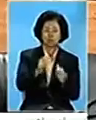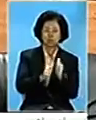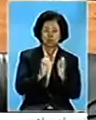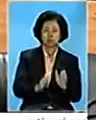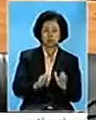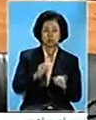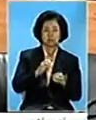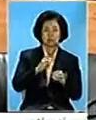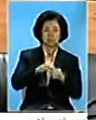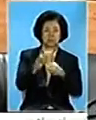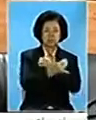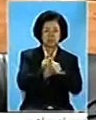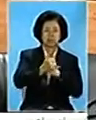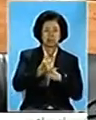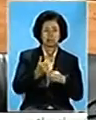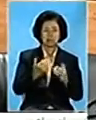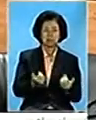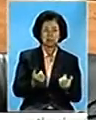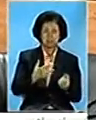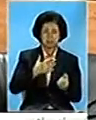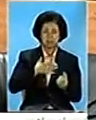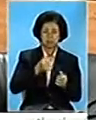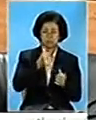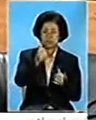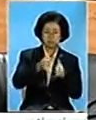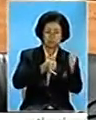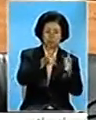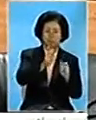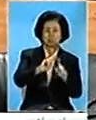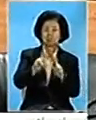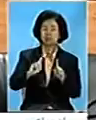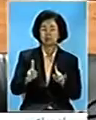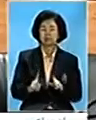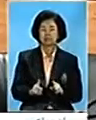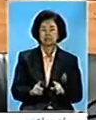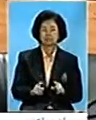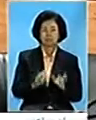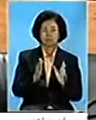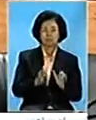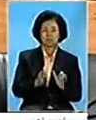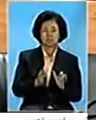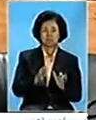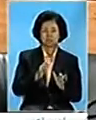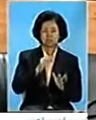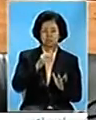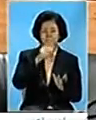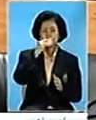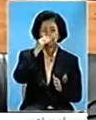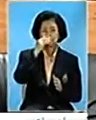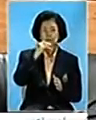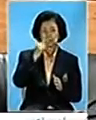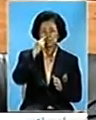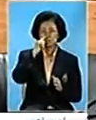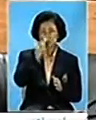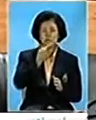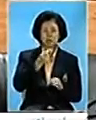แต่ว่าในขณะเดียวกันผมไปที่ไหนหรือว่าคนส่วนใหญ่มักจะบอกว่าเบื่อหน่ายการเมืองการเมือง